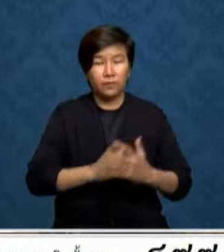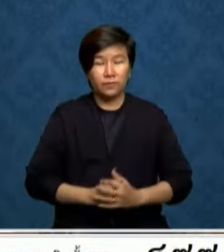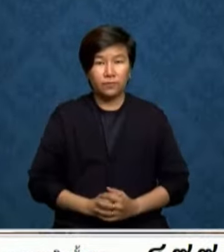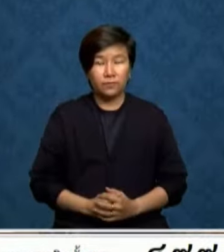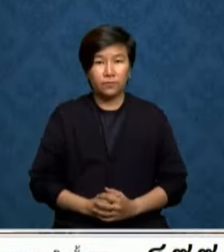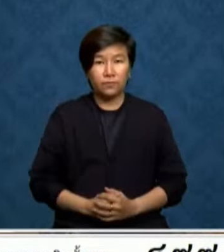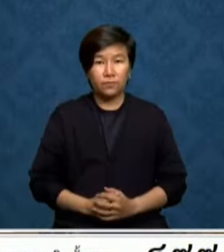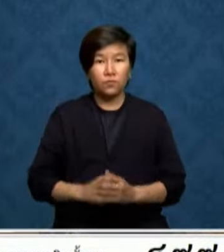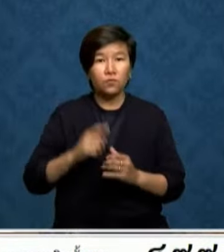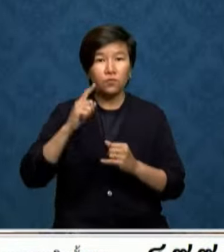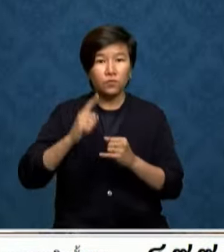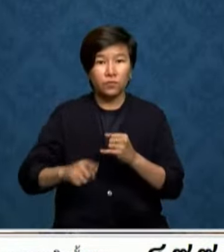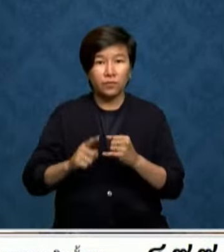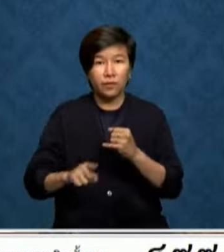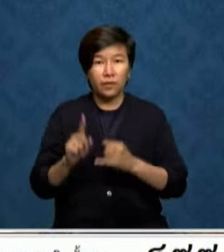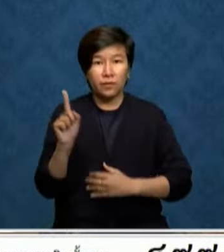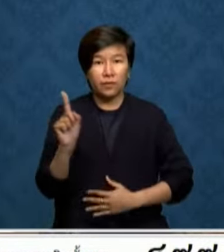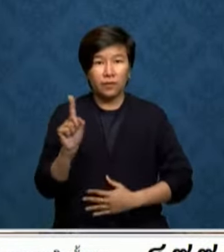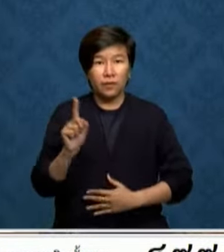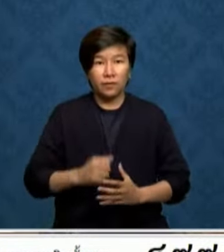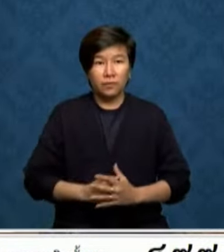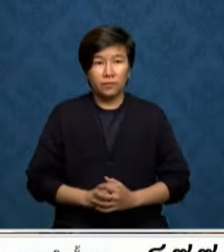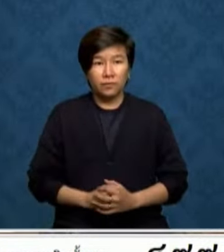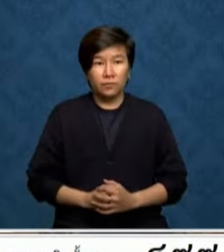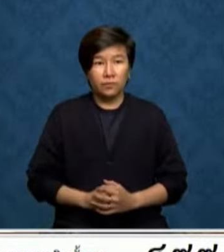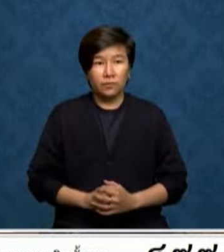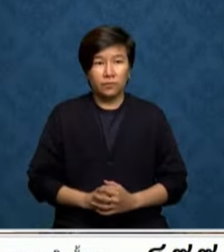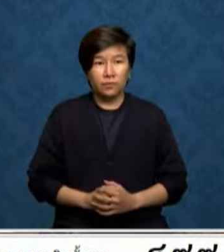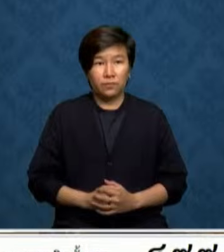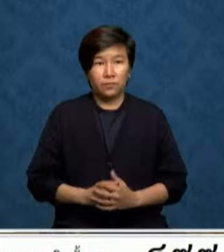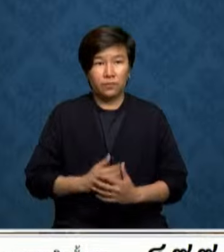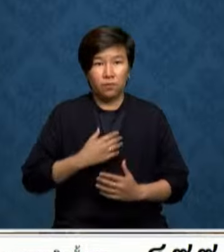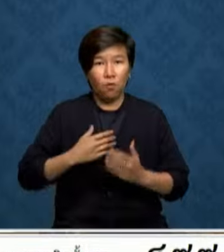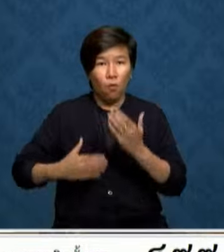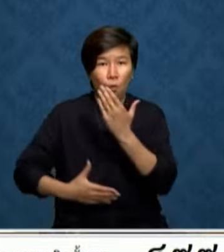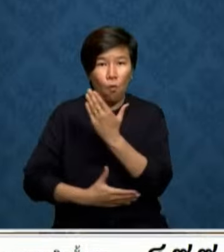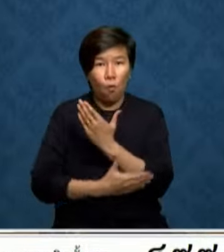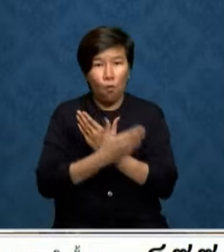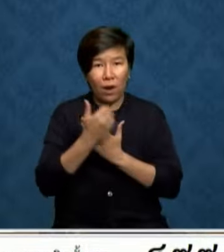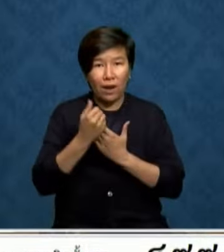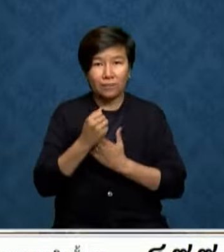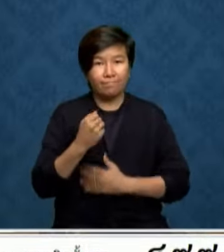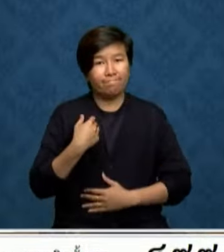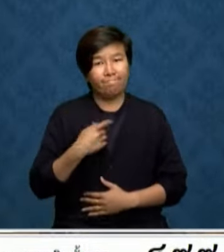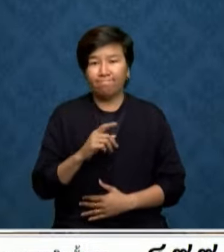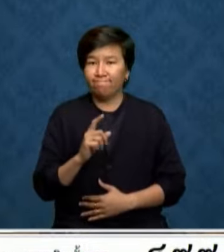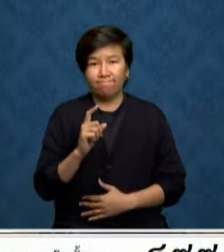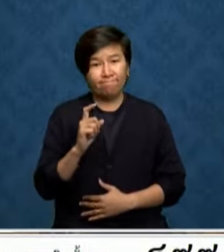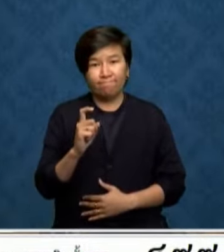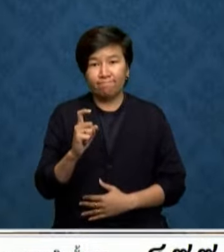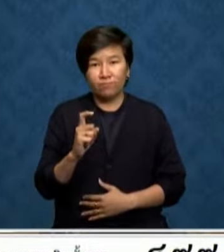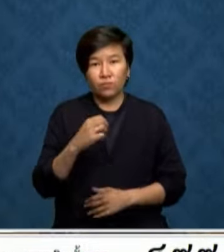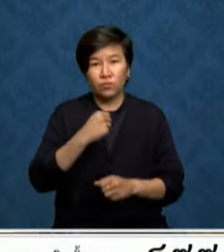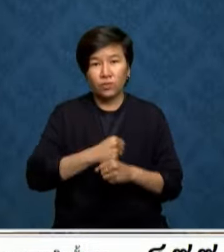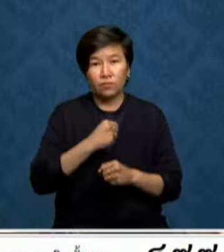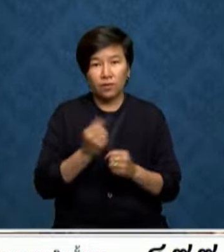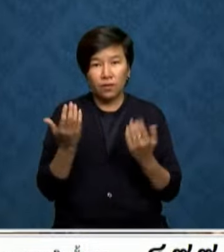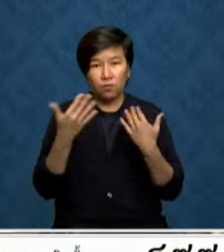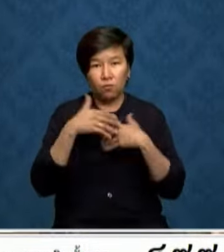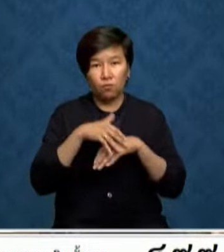ะครับพวกผมก็คงไม่มีโอกาสที่จะได้ร่วมทำงานกับทุก